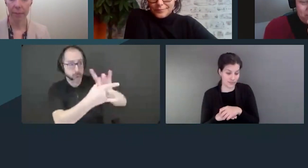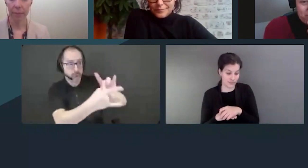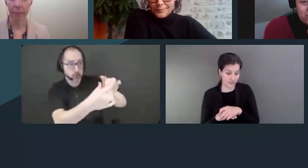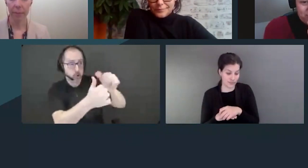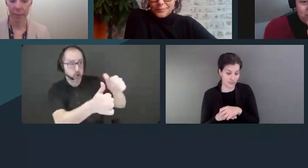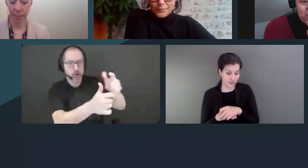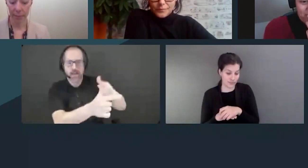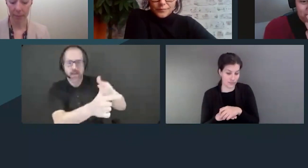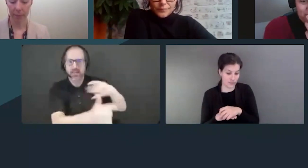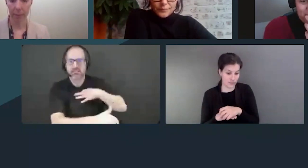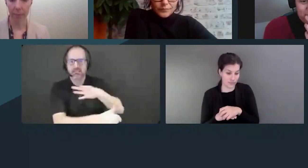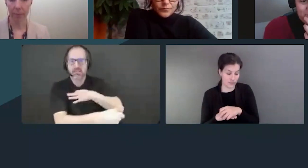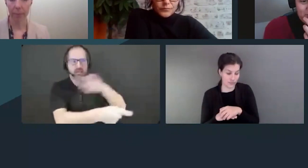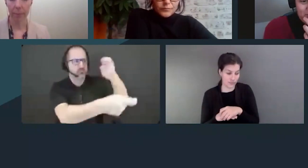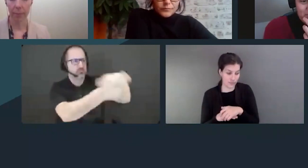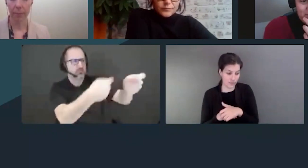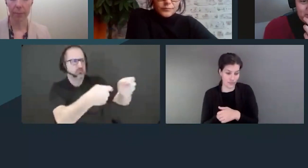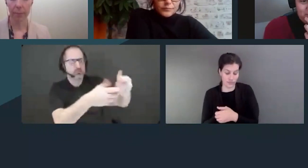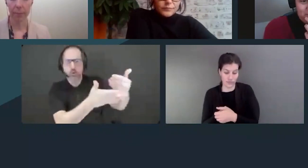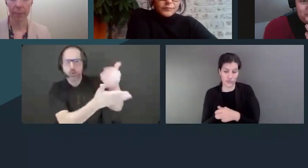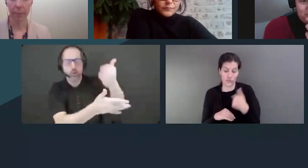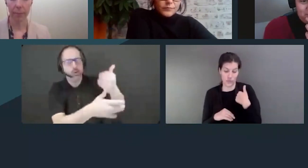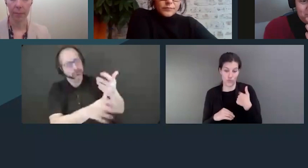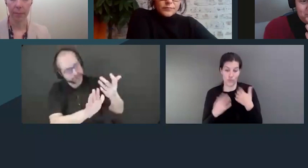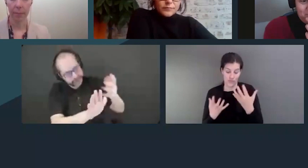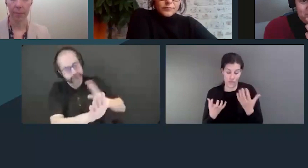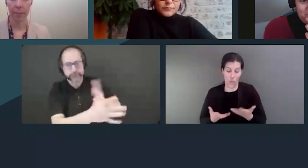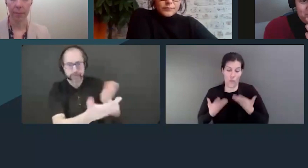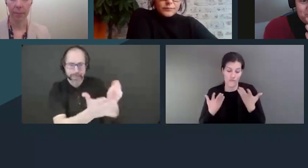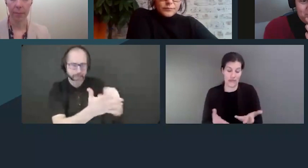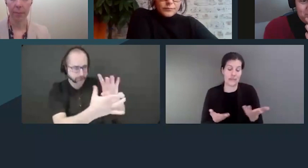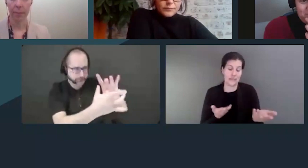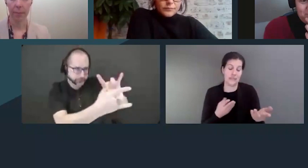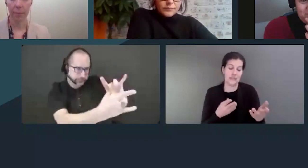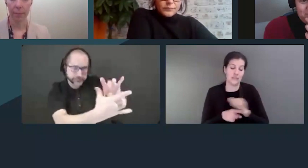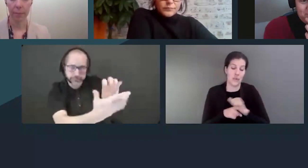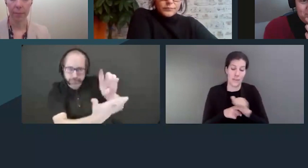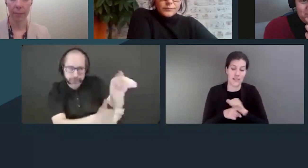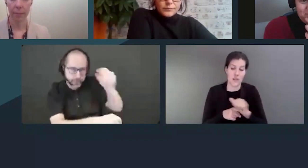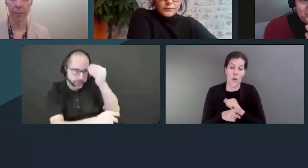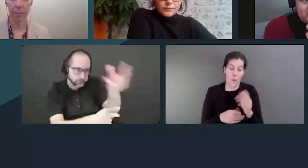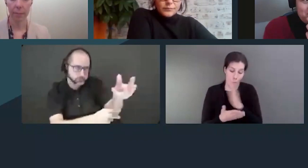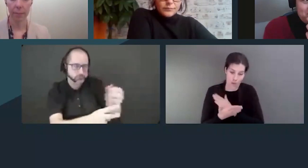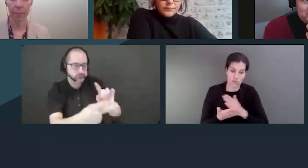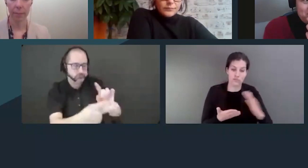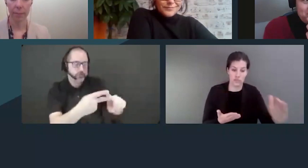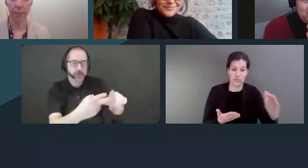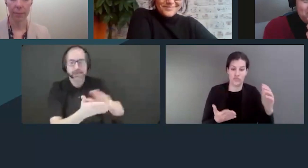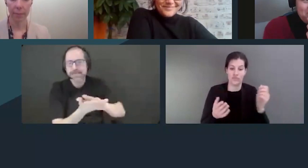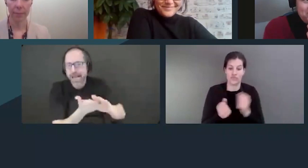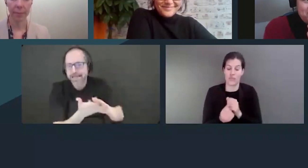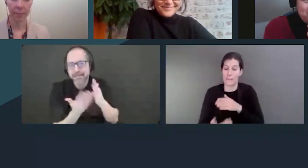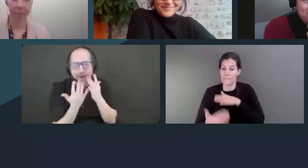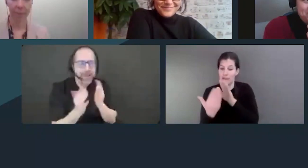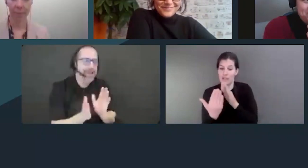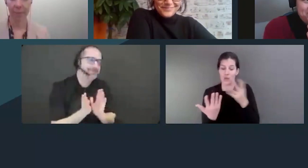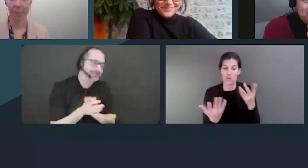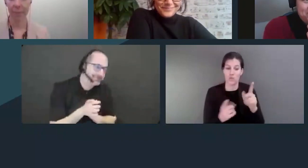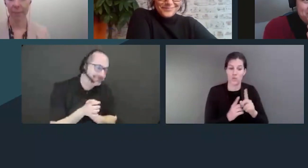des relations, de les éduquer. Euh, on a besoin de les convaincre parfois.